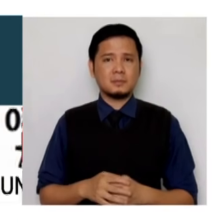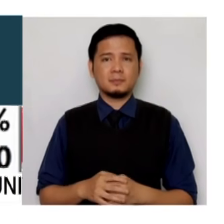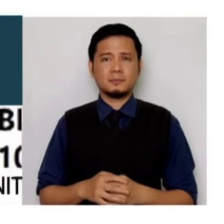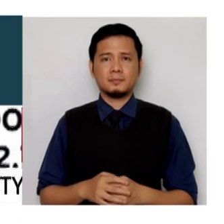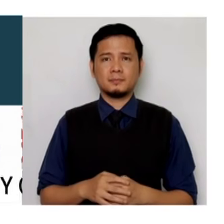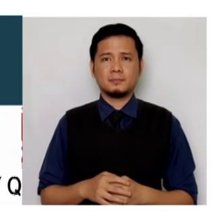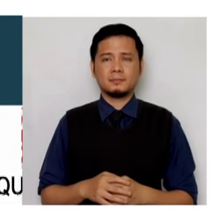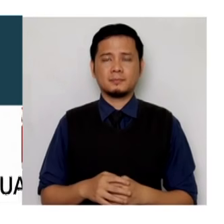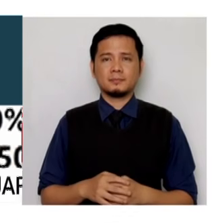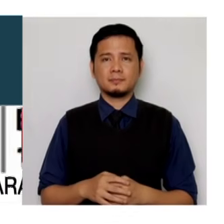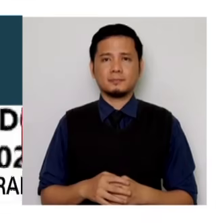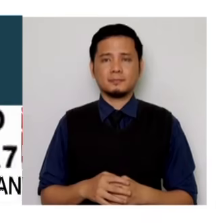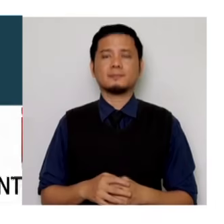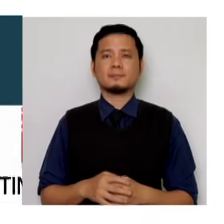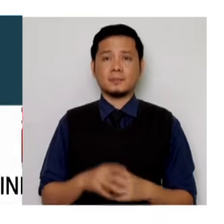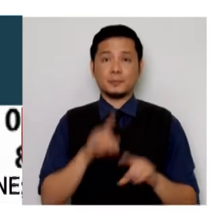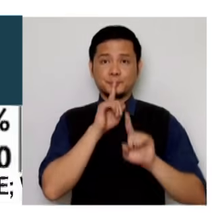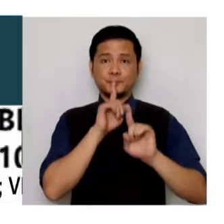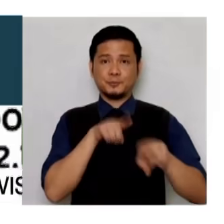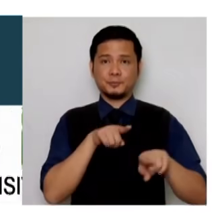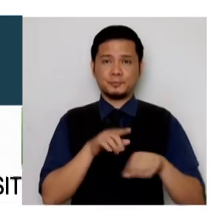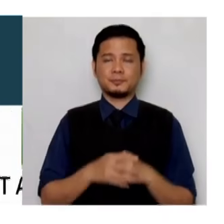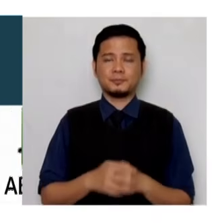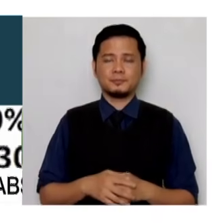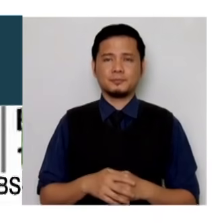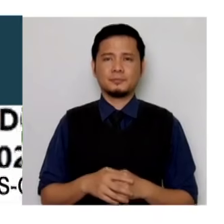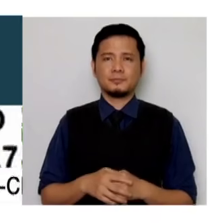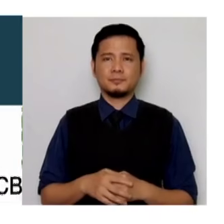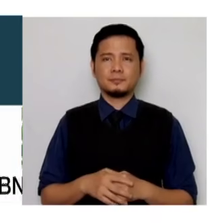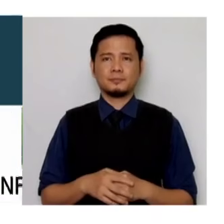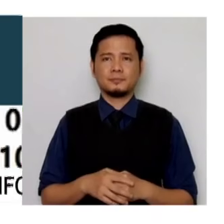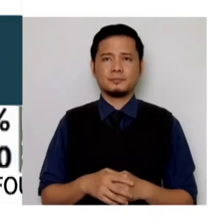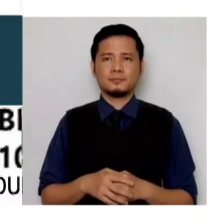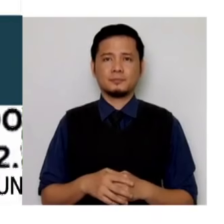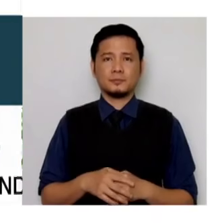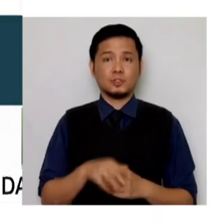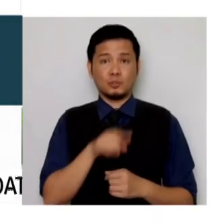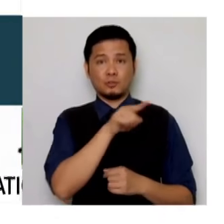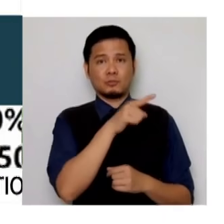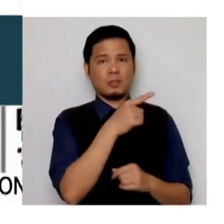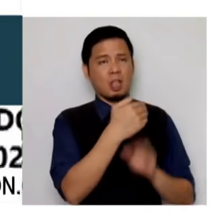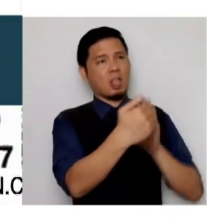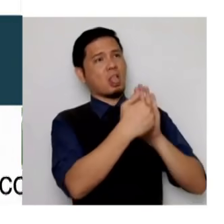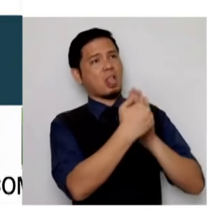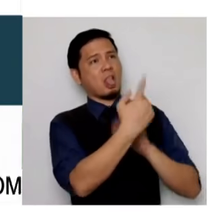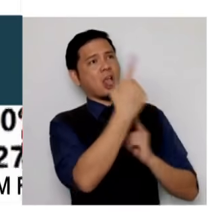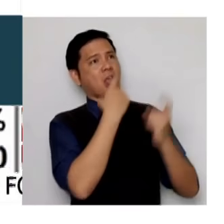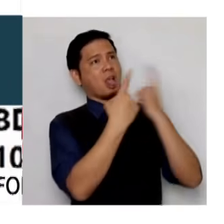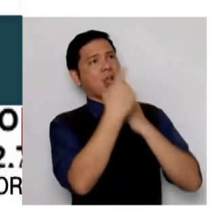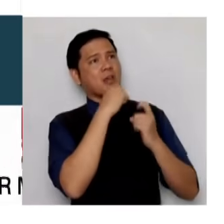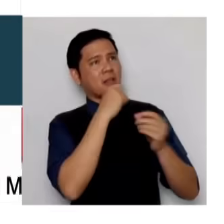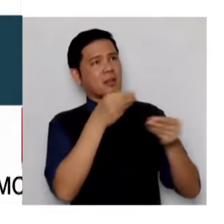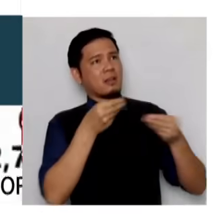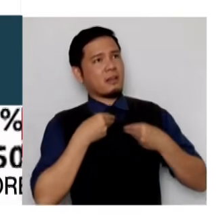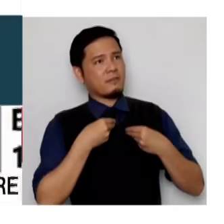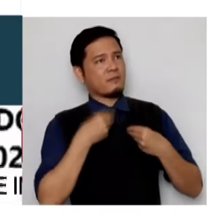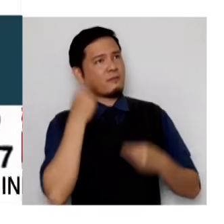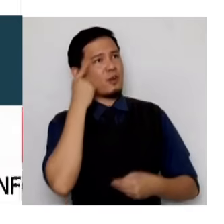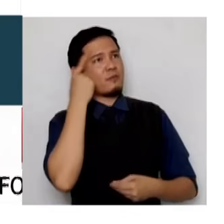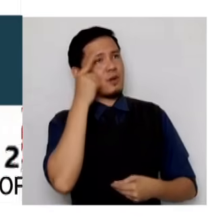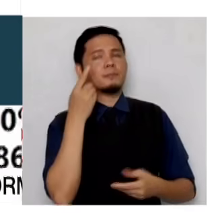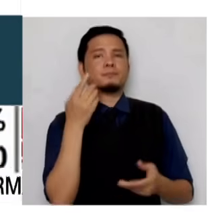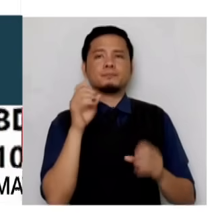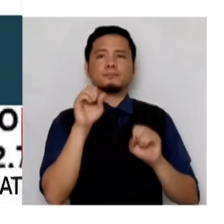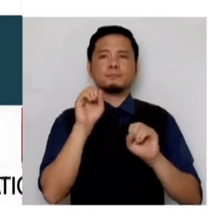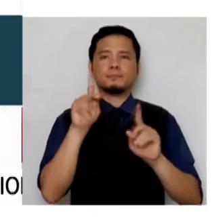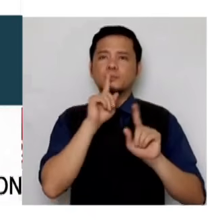Okay, number one, yung sasabihin sa amin, nagtanong pa kayo, hindi nyo naman pala ibibigay sa amin. Yun, pwede naman namin